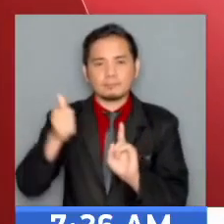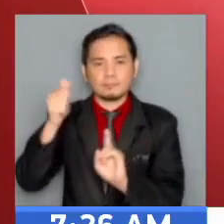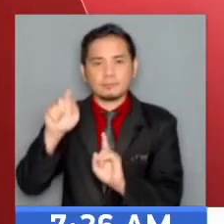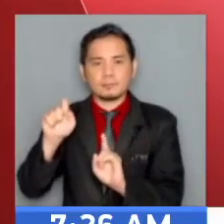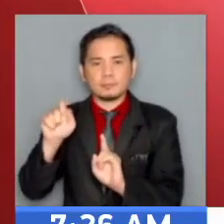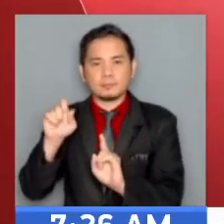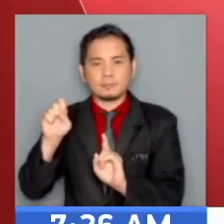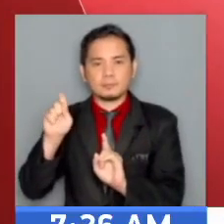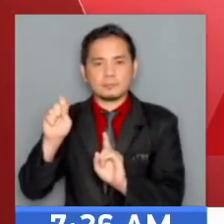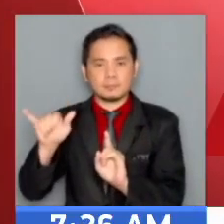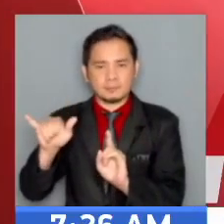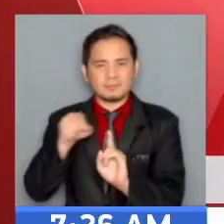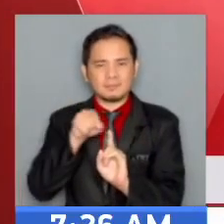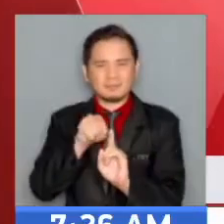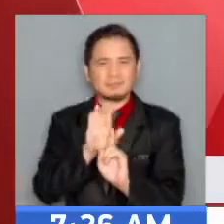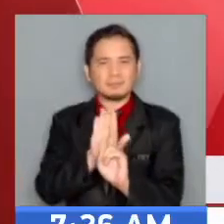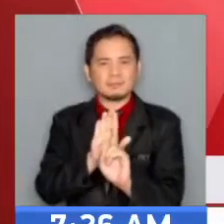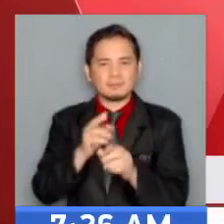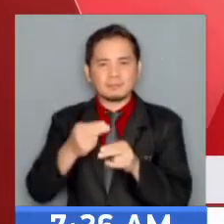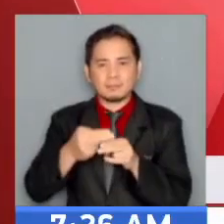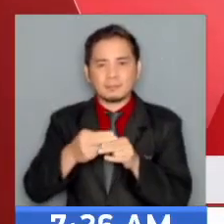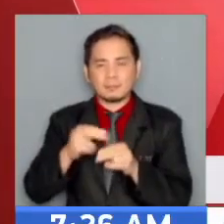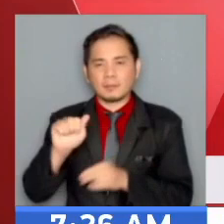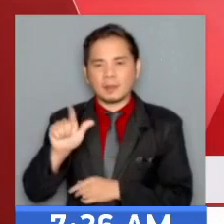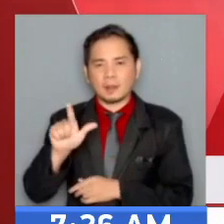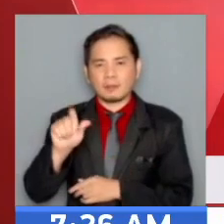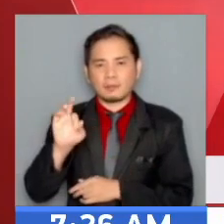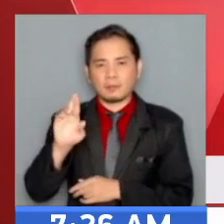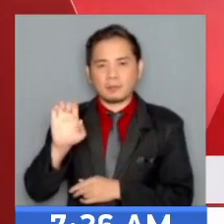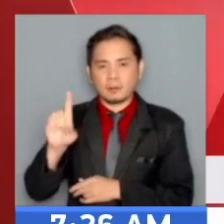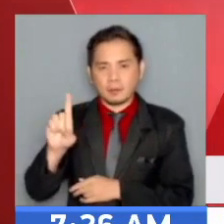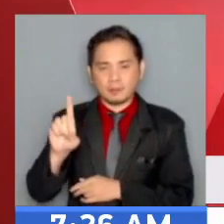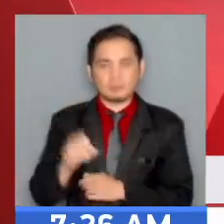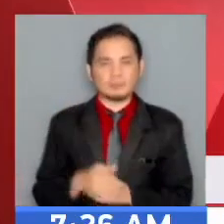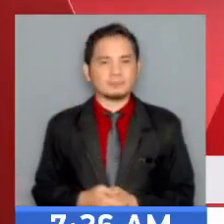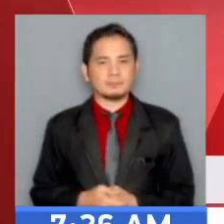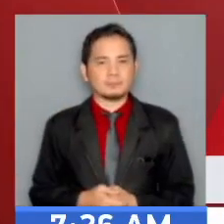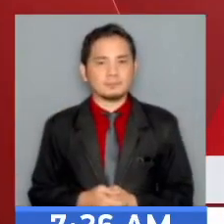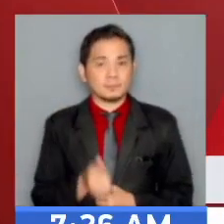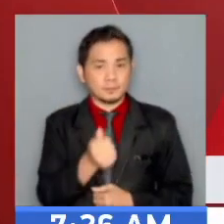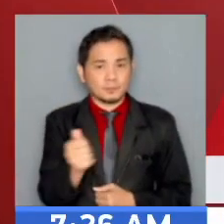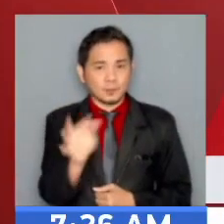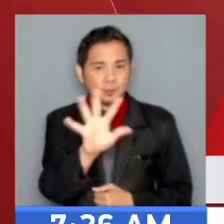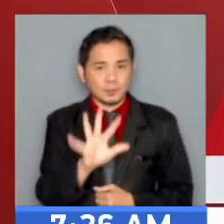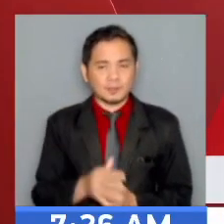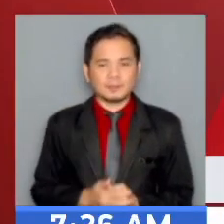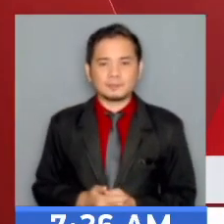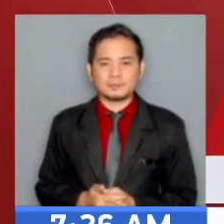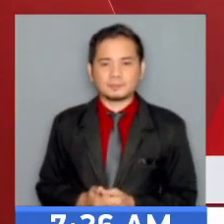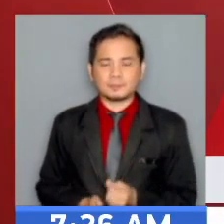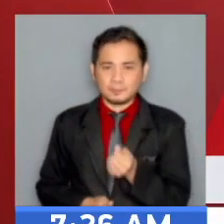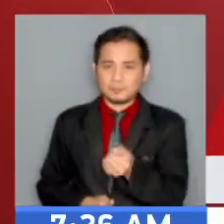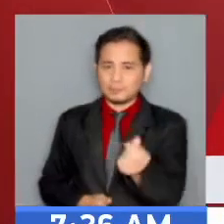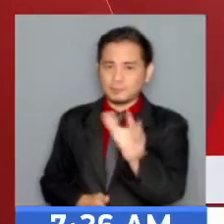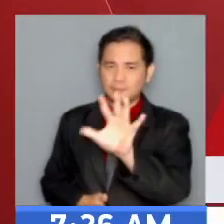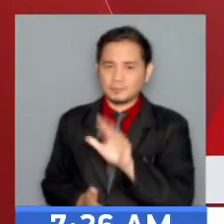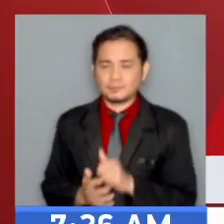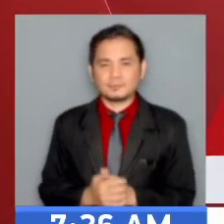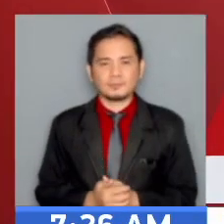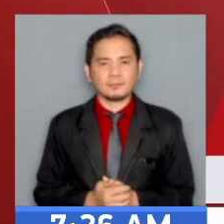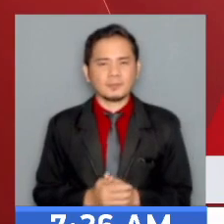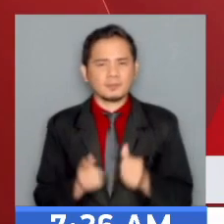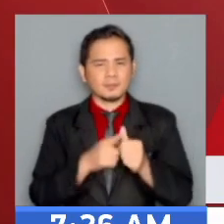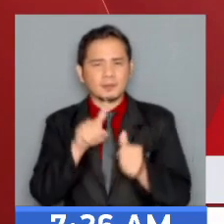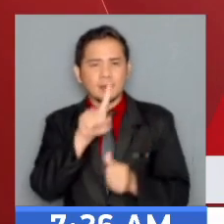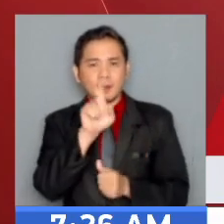umaga po, Administrator. Magandang umaga, Igan. Unahin na po namin kabustahin yung suspension po ng klase sa Talisay,